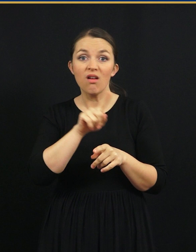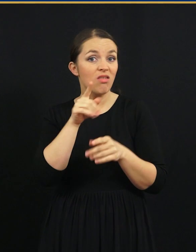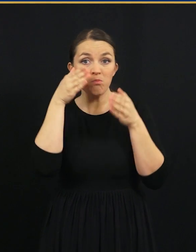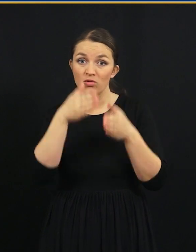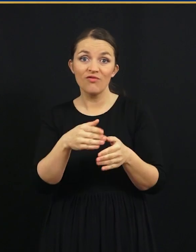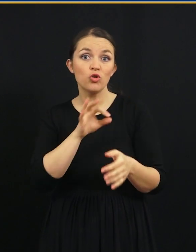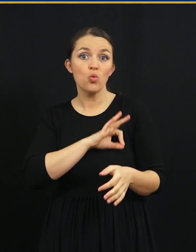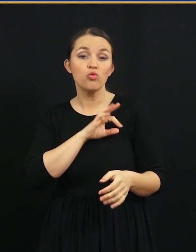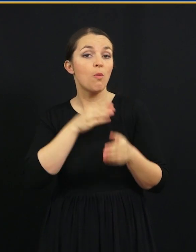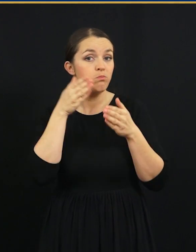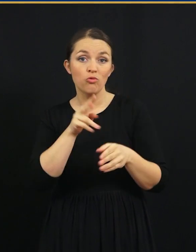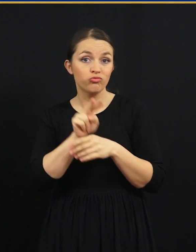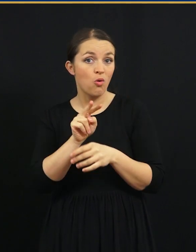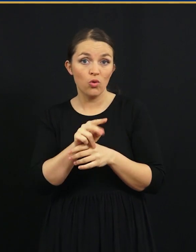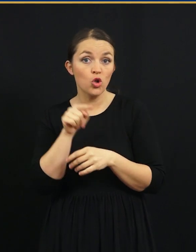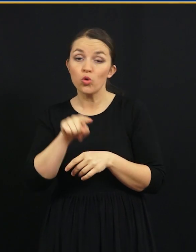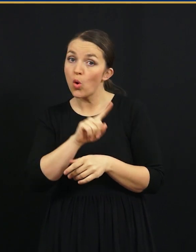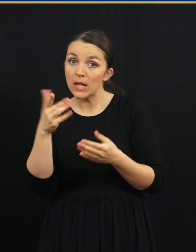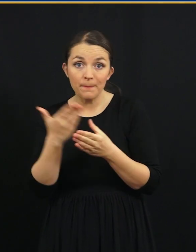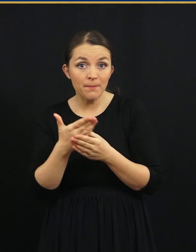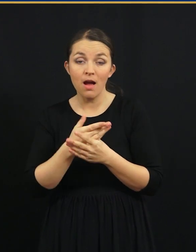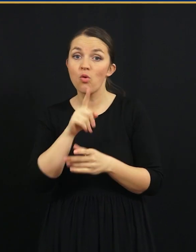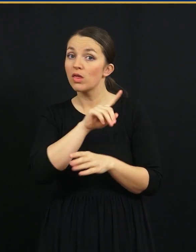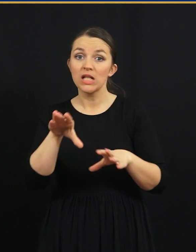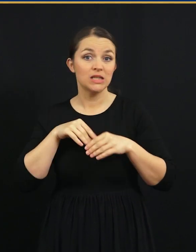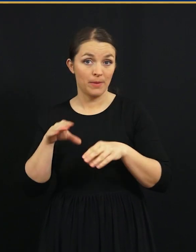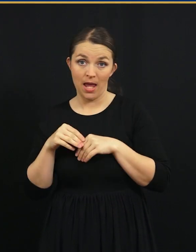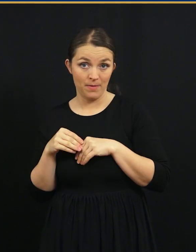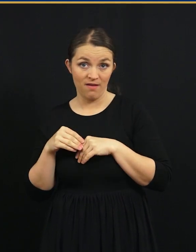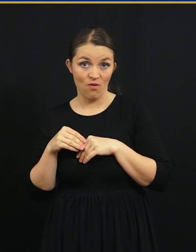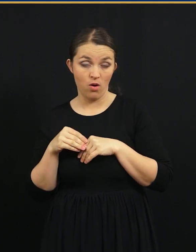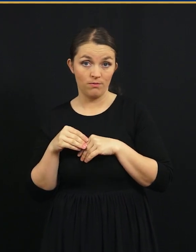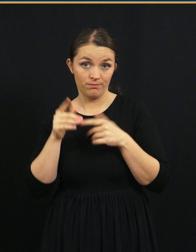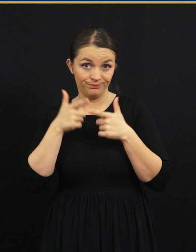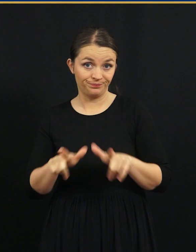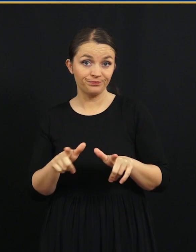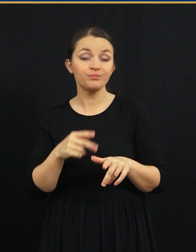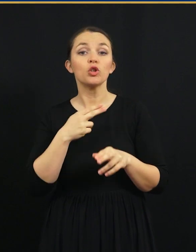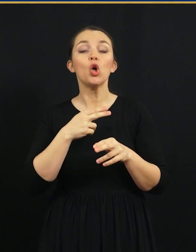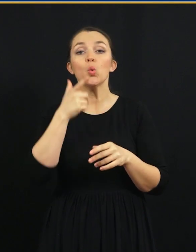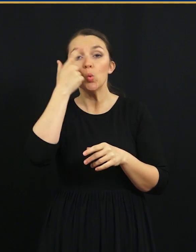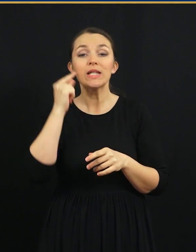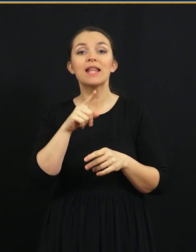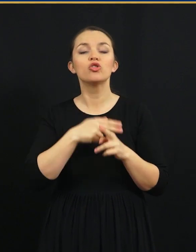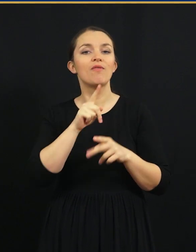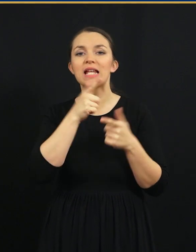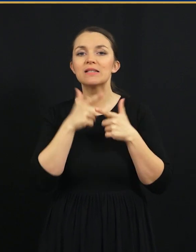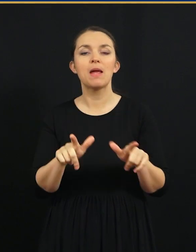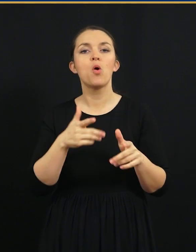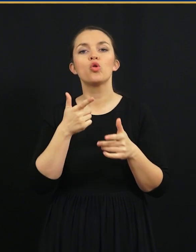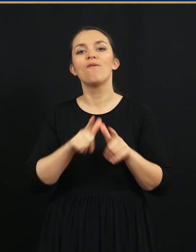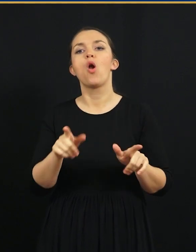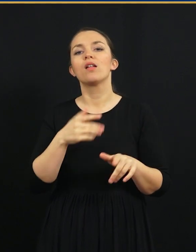ljudi ne posveča dolžne pozornosti, kar ni primerno in ni sprejemljivo. Ljudje in država si ne smemo